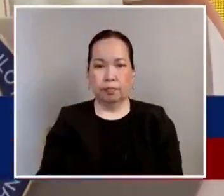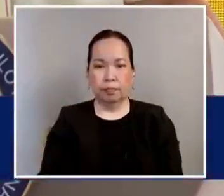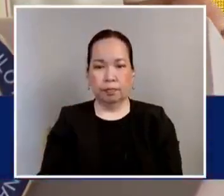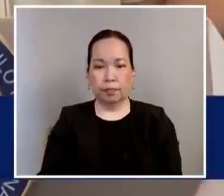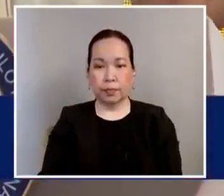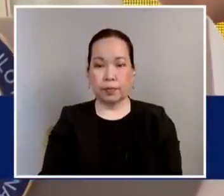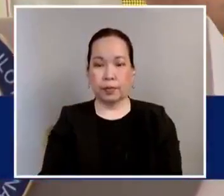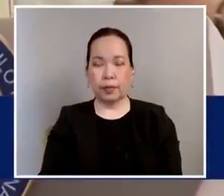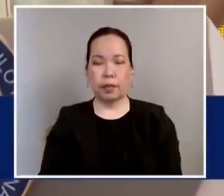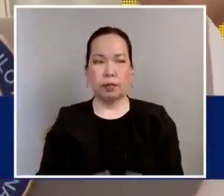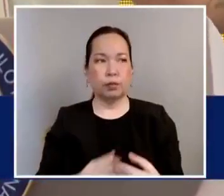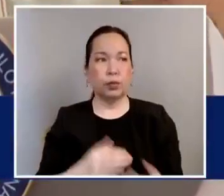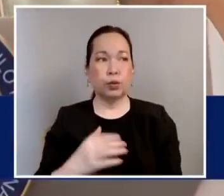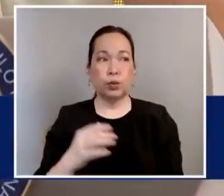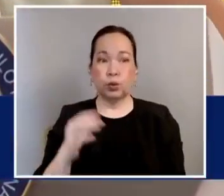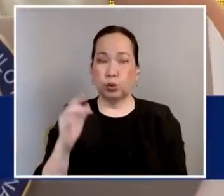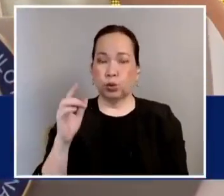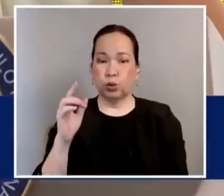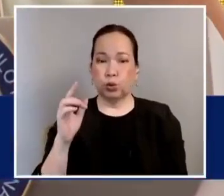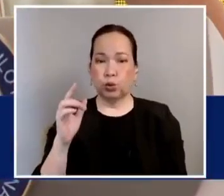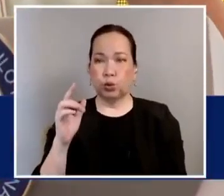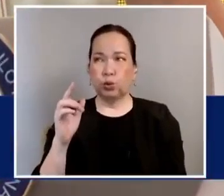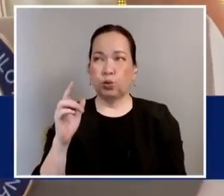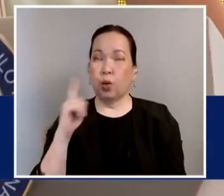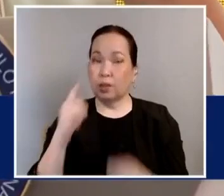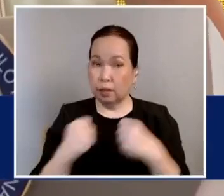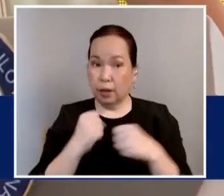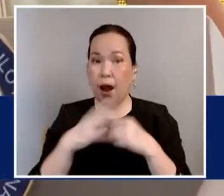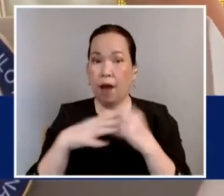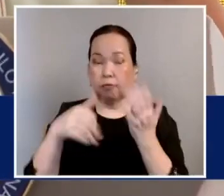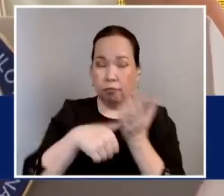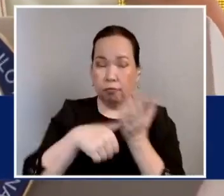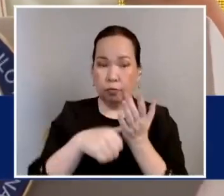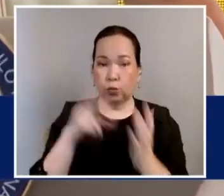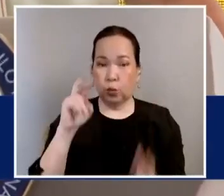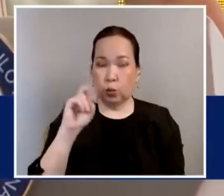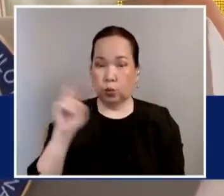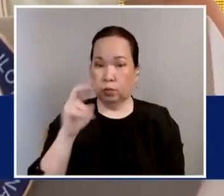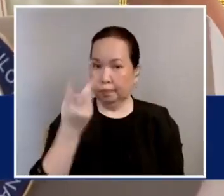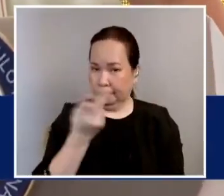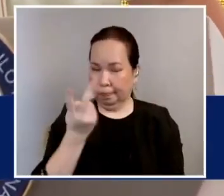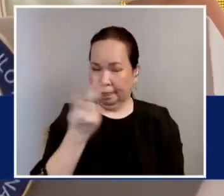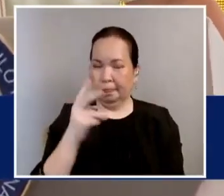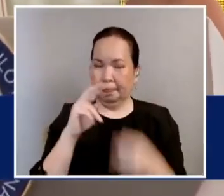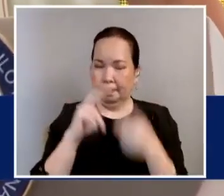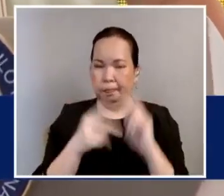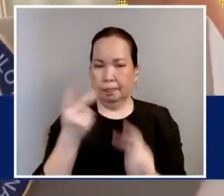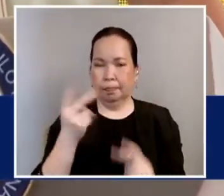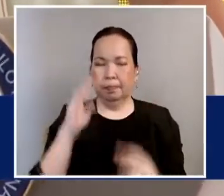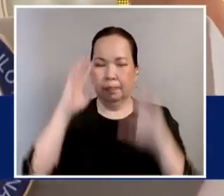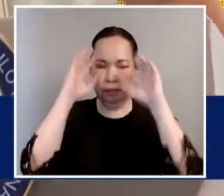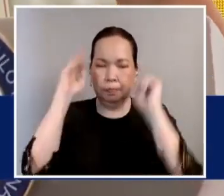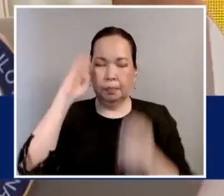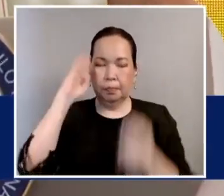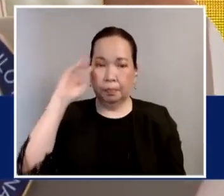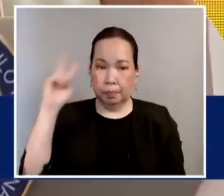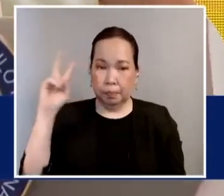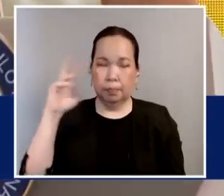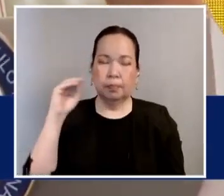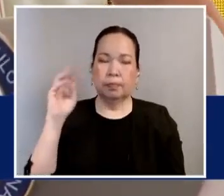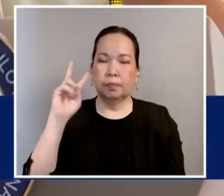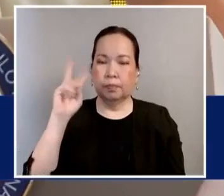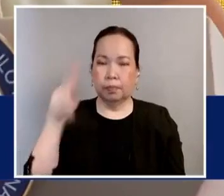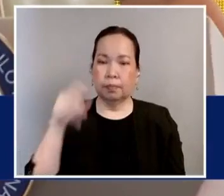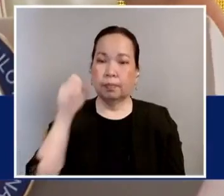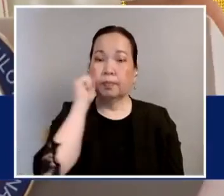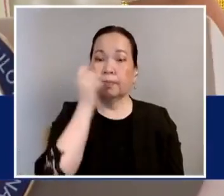Mahigit isang taon matapos ang halalan 2022, pinatunayan ng tambalang Pangulong Ferdinand Marcos Jr. at Vice President Sara Duterte na buo pa